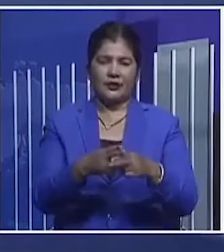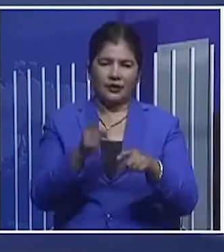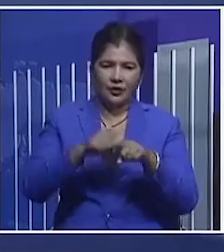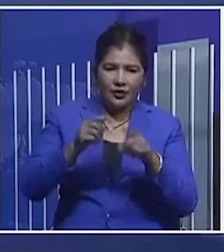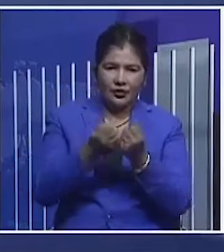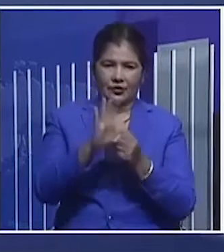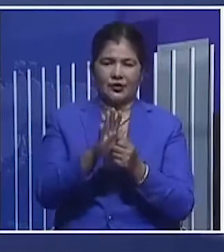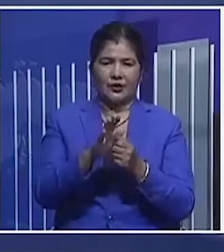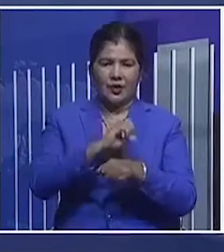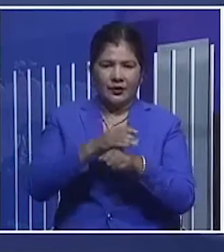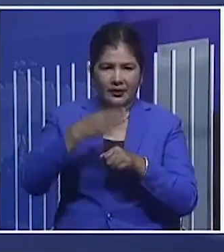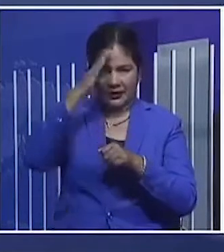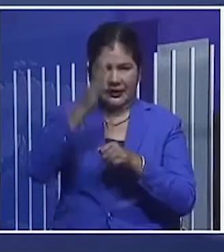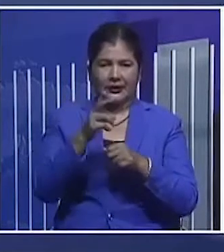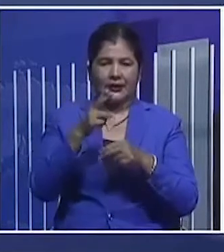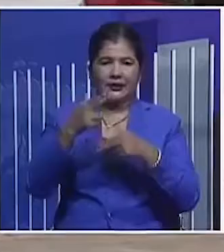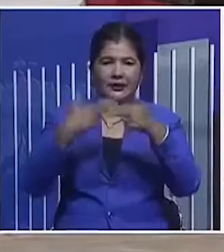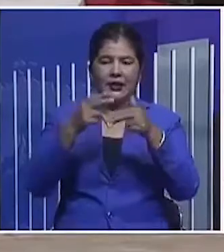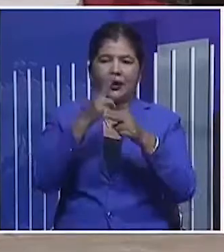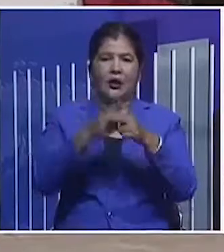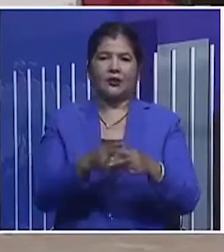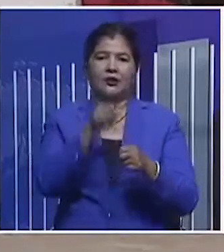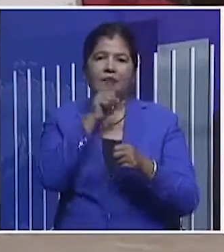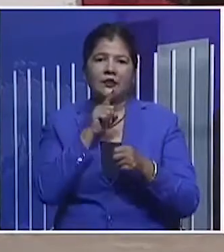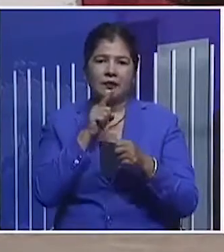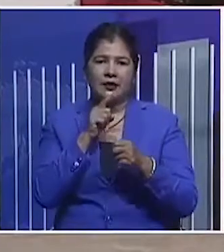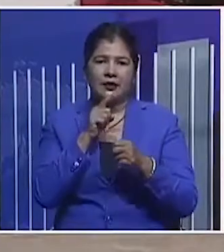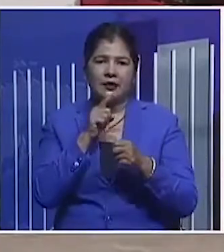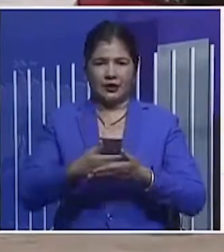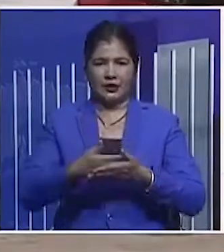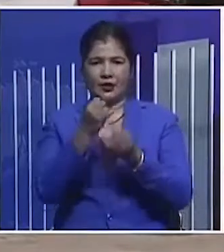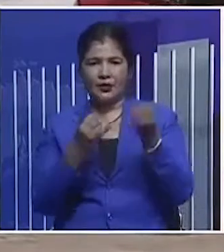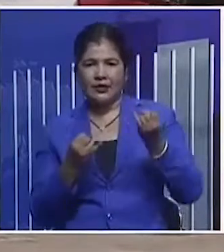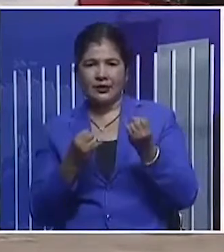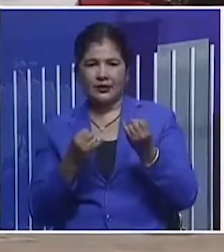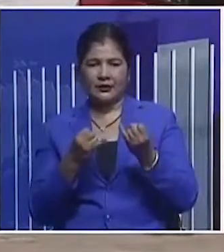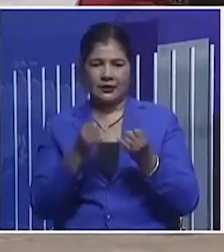गरेको छ। प्रदेश सरकारले चालू आर्थिक वर्षको जेठ मसान्तसम्म कुल बजेटको